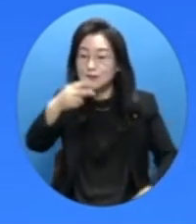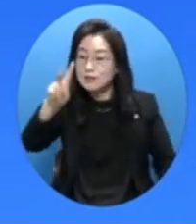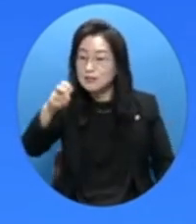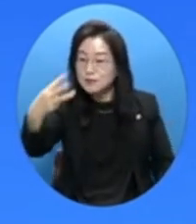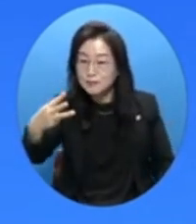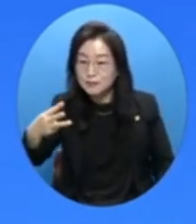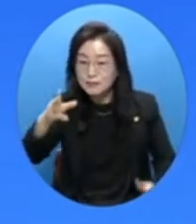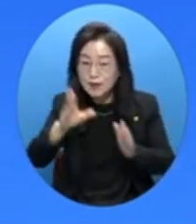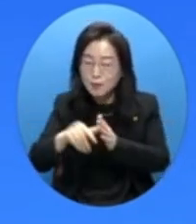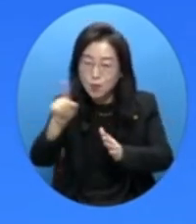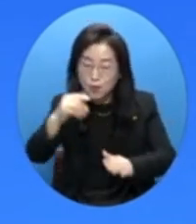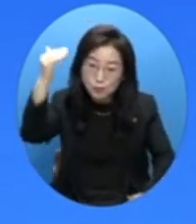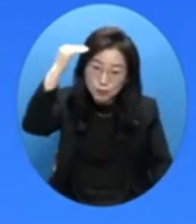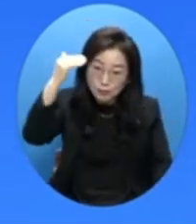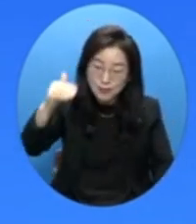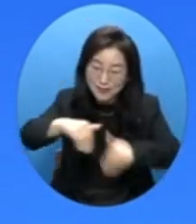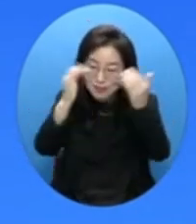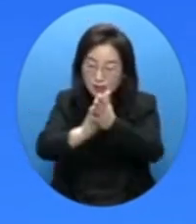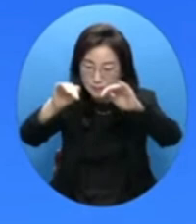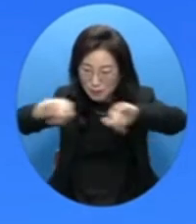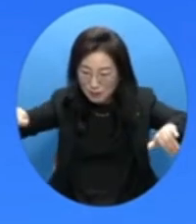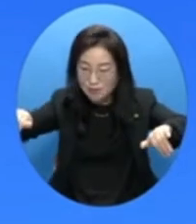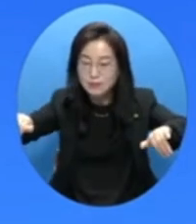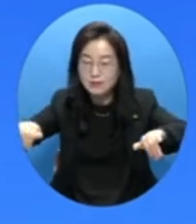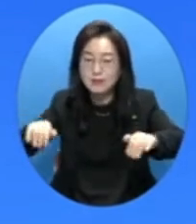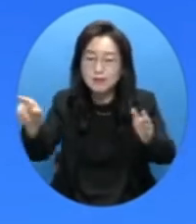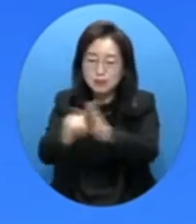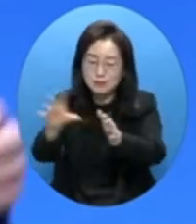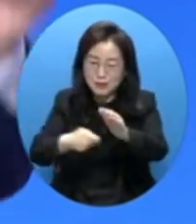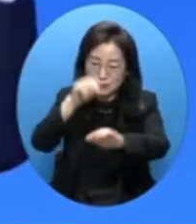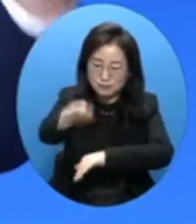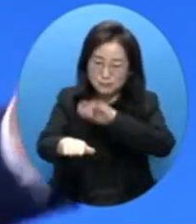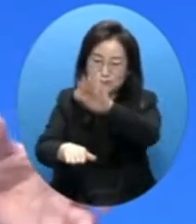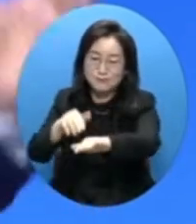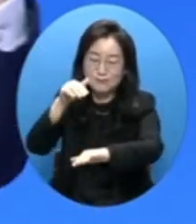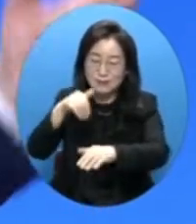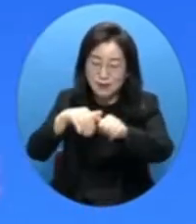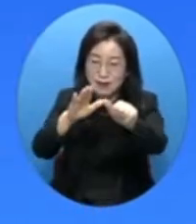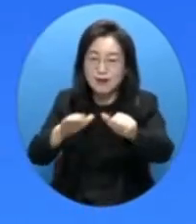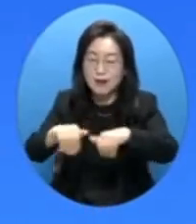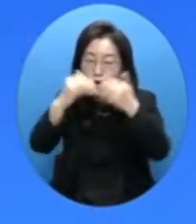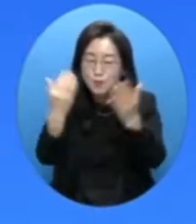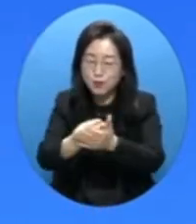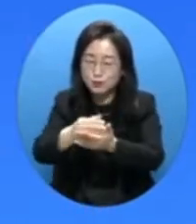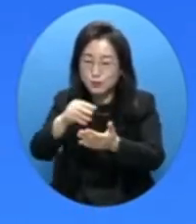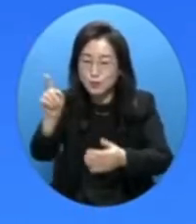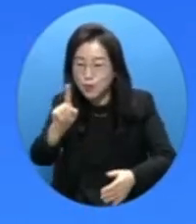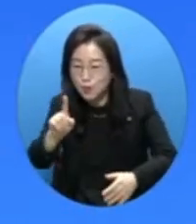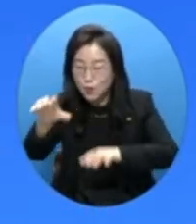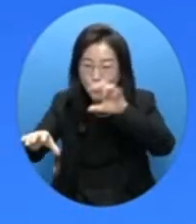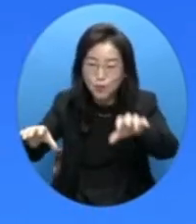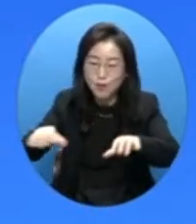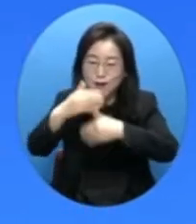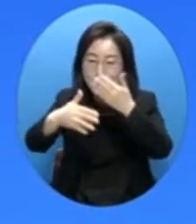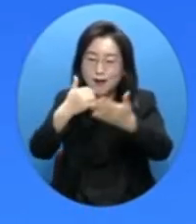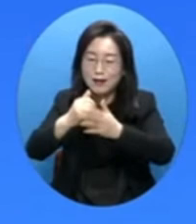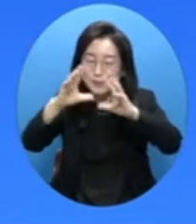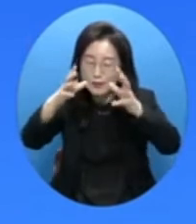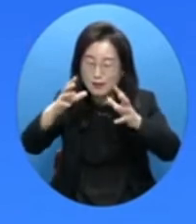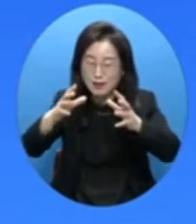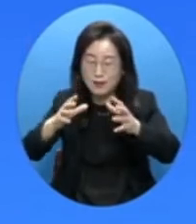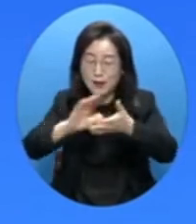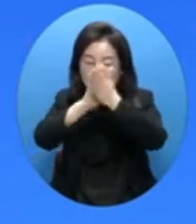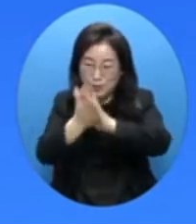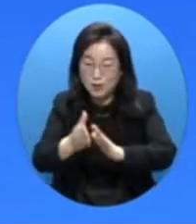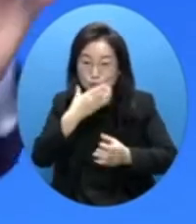여러분 앞에 어떤 요단강에서 모두 다 갈라 버리고 믿음으로 전진해서 여러분의 가는 그 모든 것이 그 어디나 한나라가 되기를 주님의